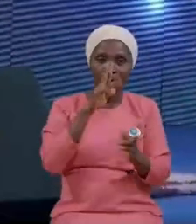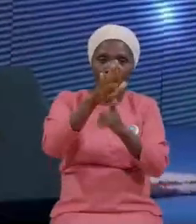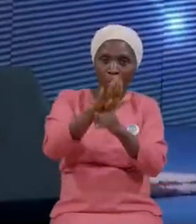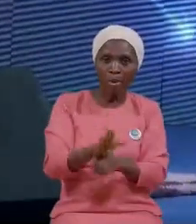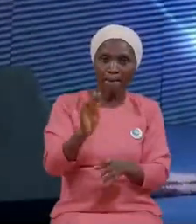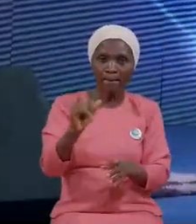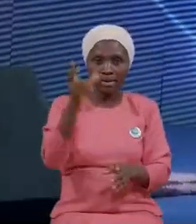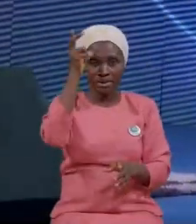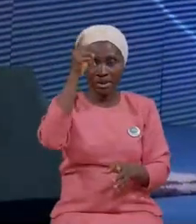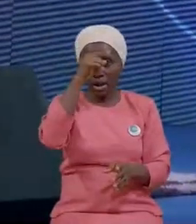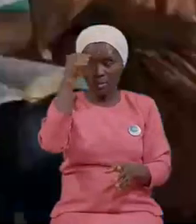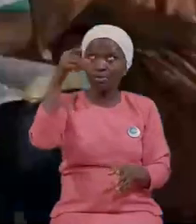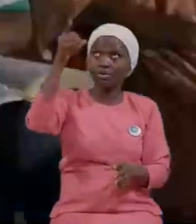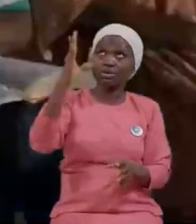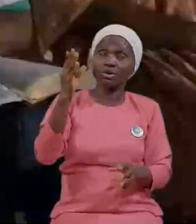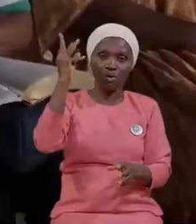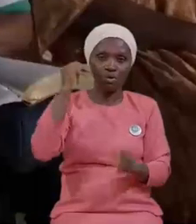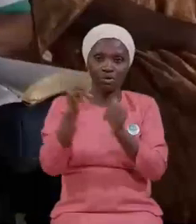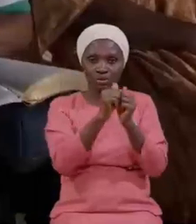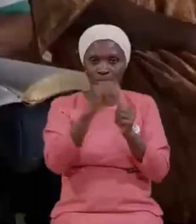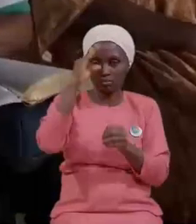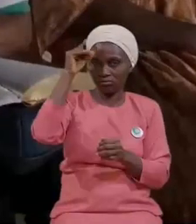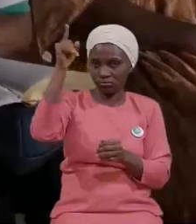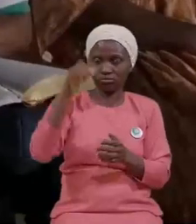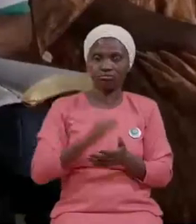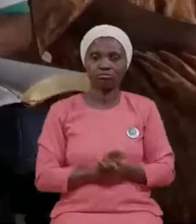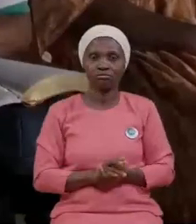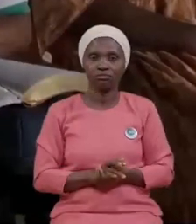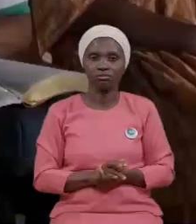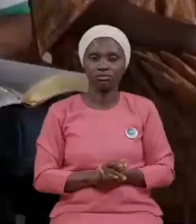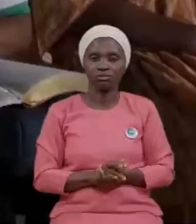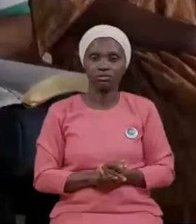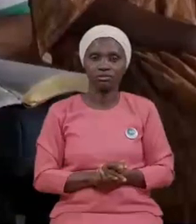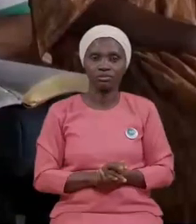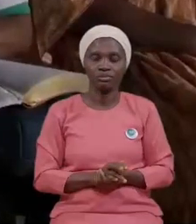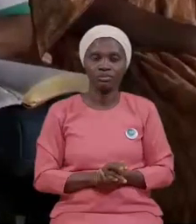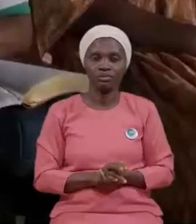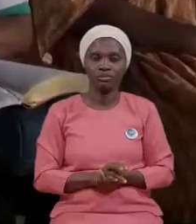et guérissant tous ceux qui étaient sous l'empire du diable car Dieu était avec lui.